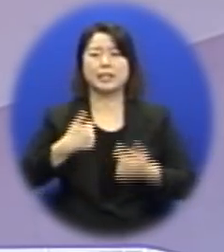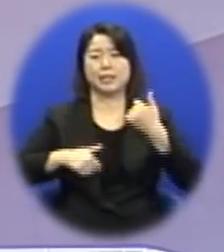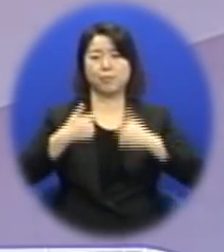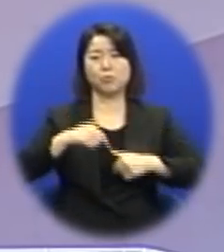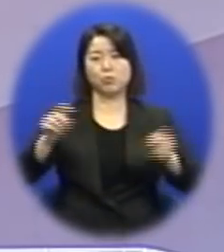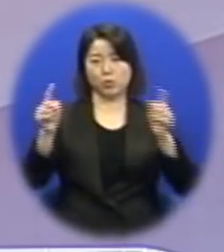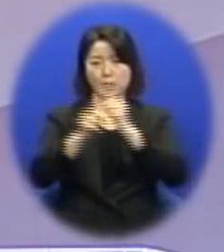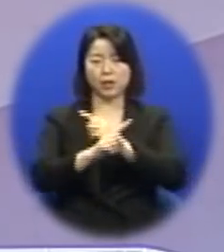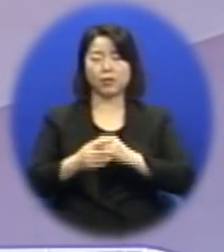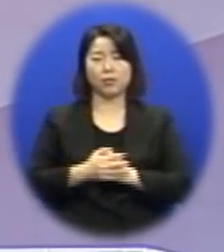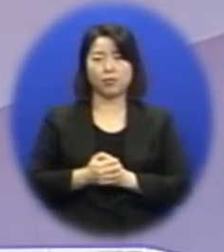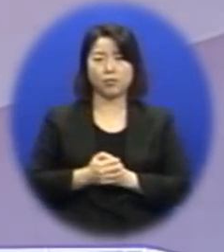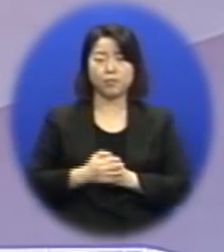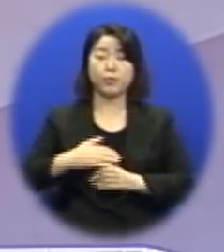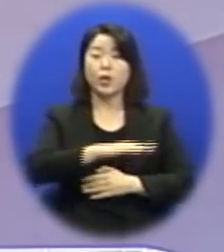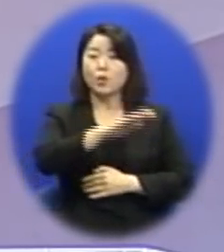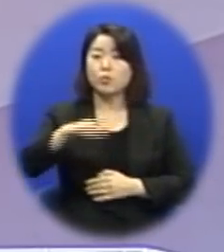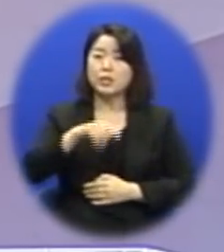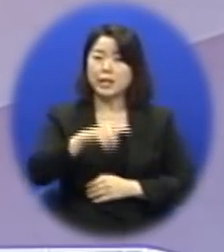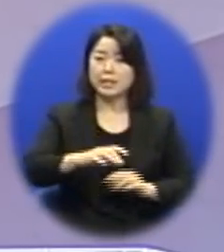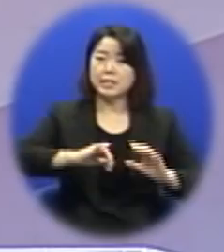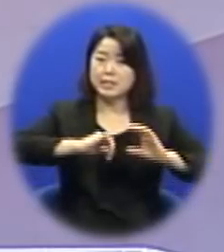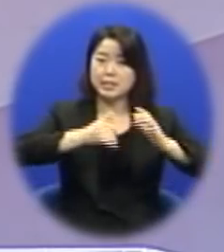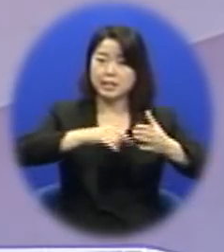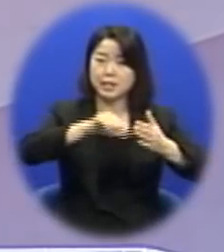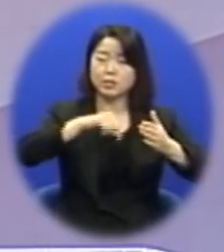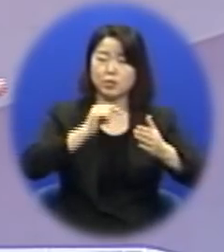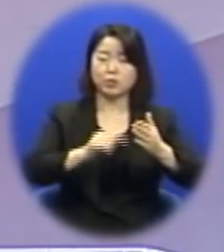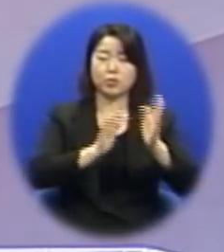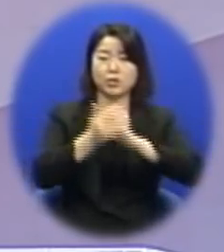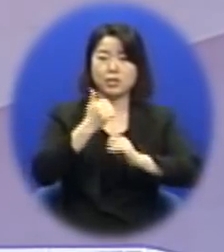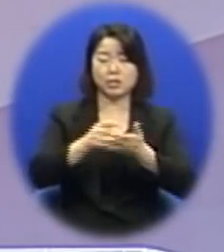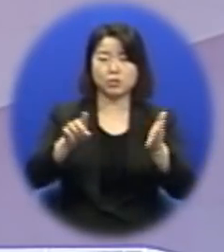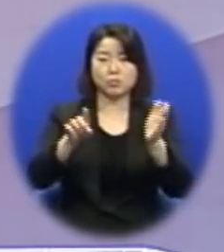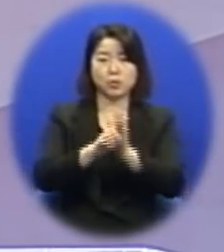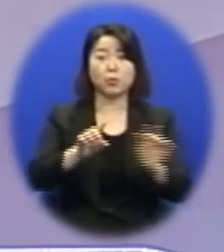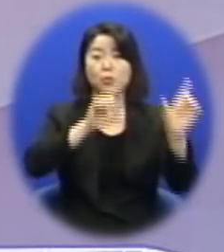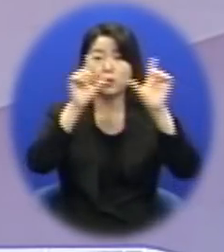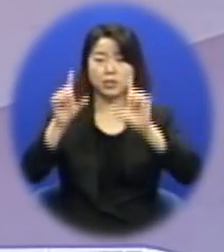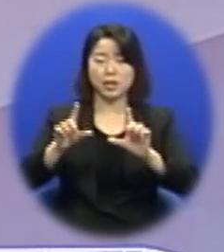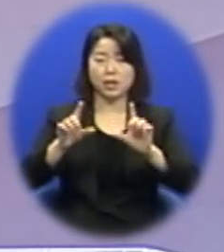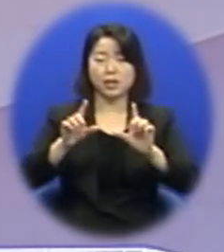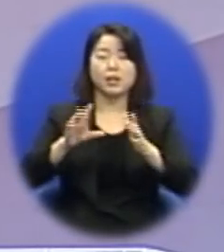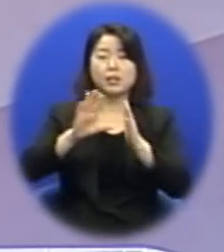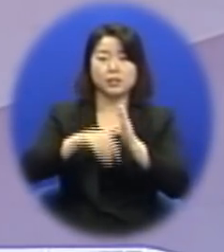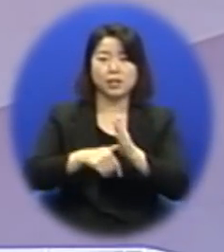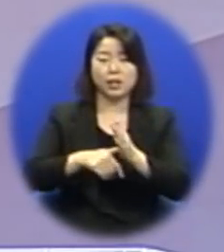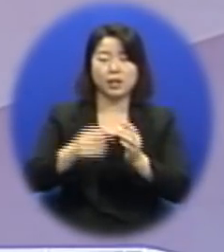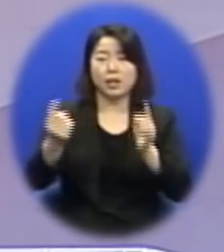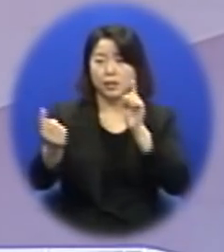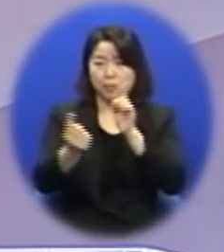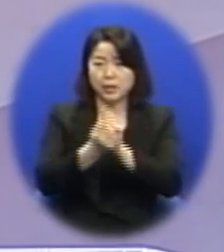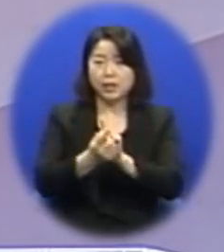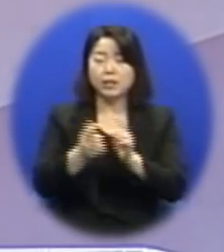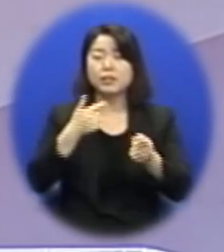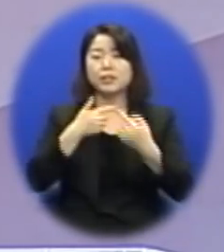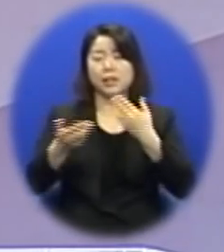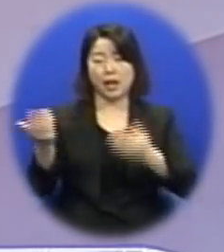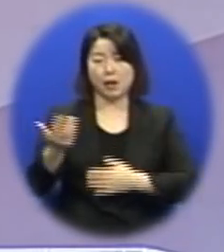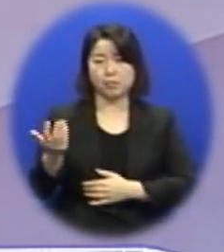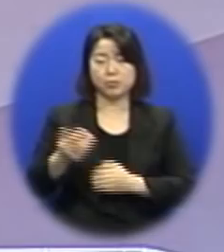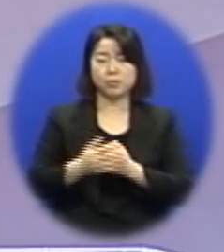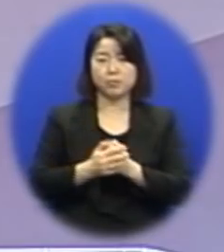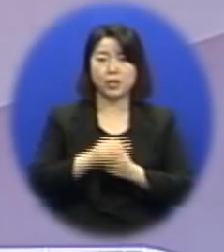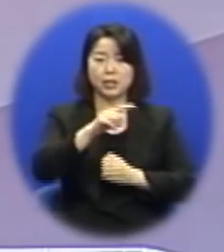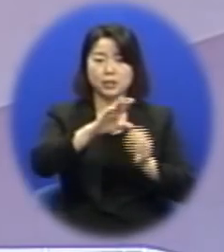되더라 우리가이 세상에 예수를 믿고 살면서 겪는 아픔 때때로는 그것 때문에 절망하는